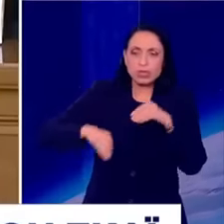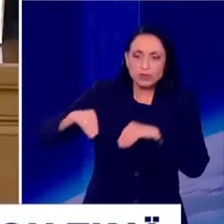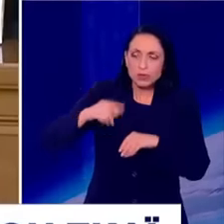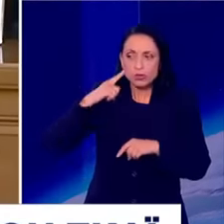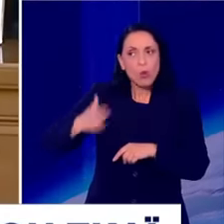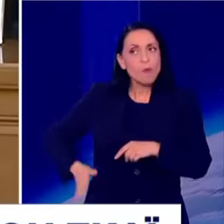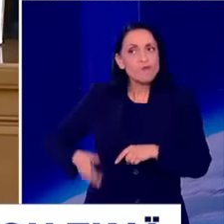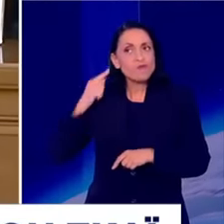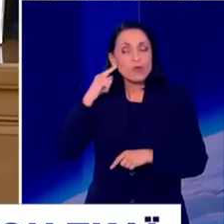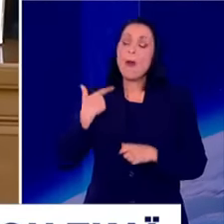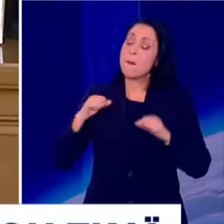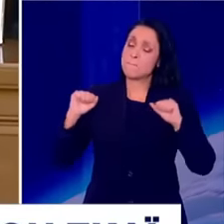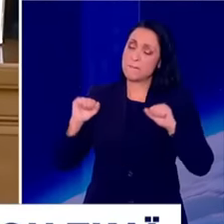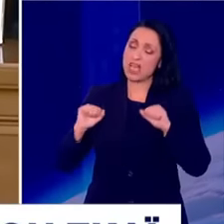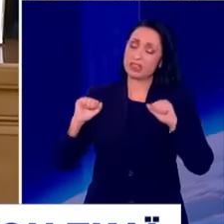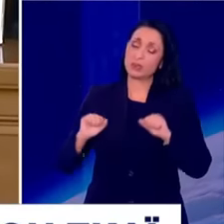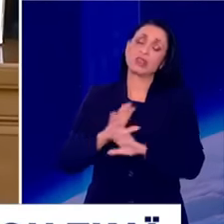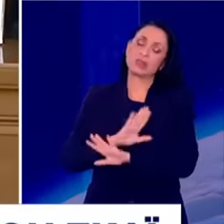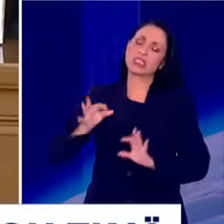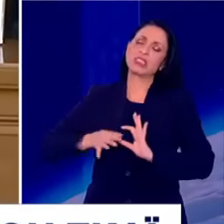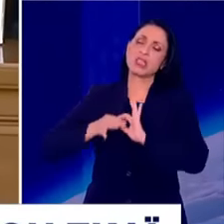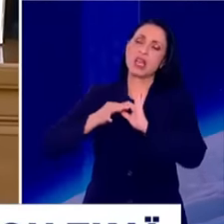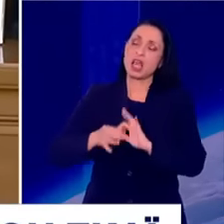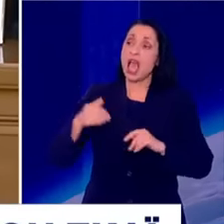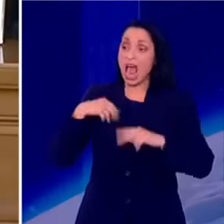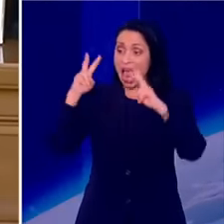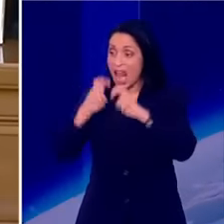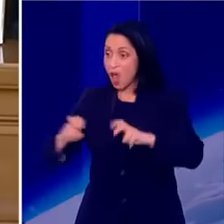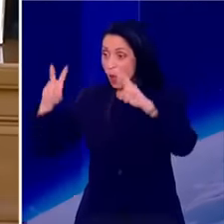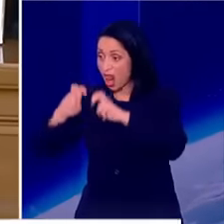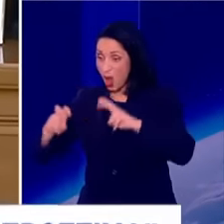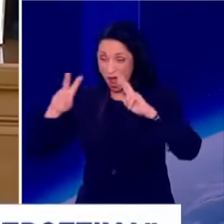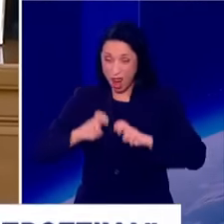συνεχής. Δεν θα σταματήσουμε τους ελέγχους και αν υπάρχουν πρόσθετα μέτρα για τα